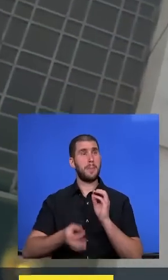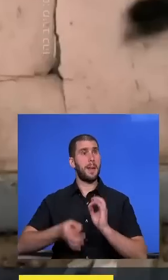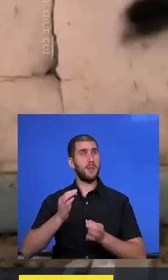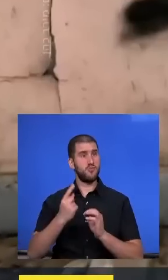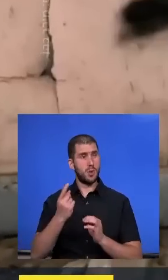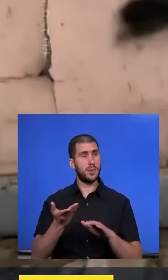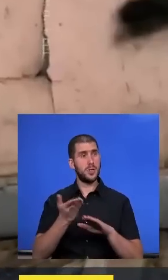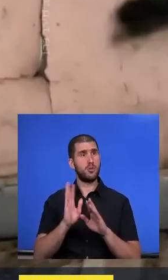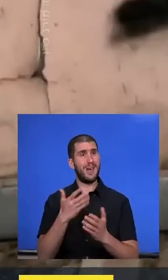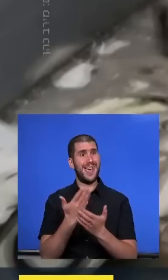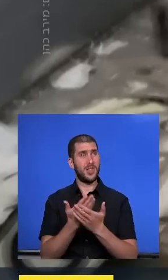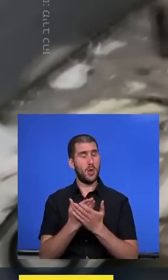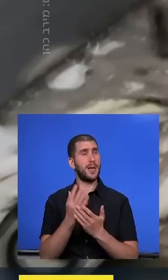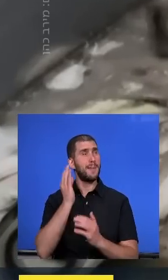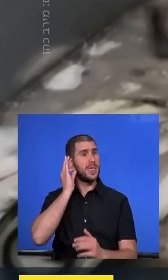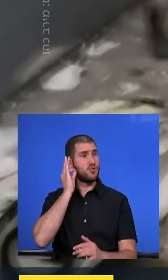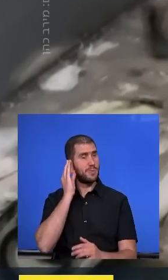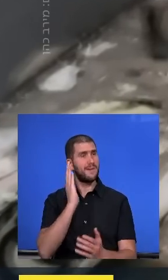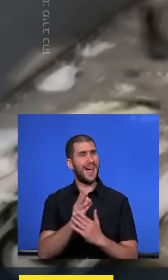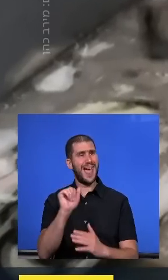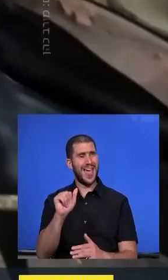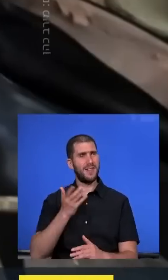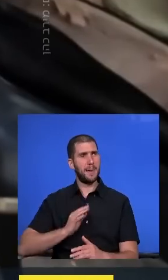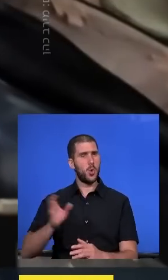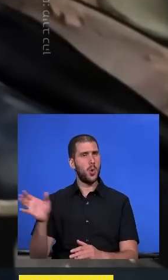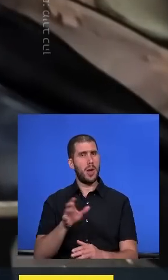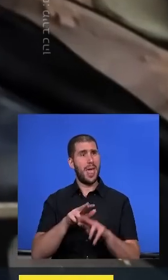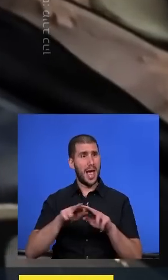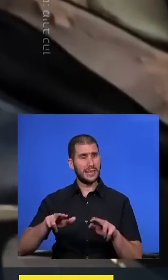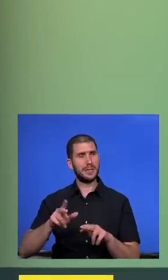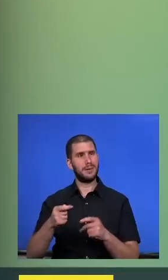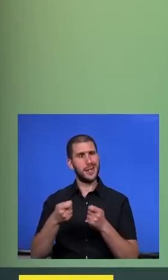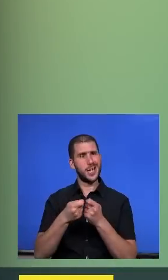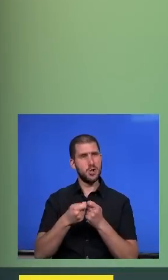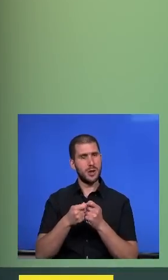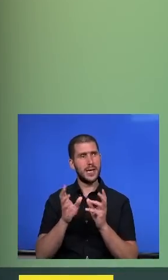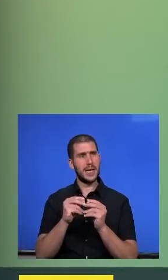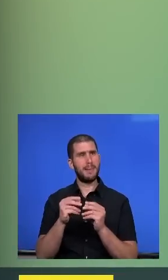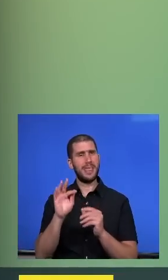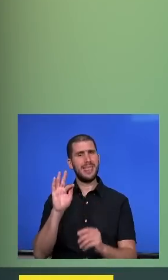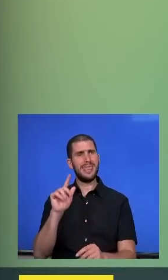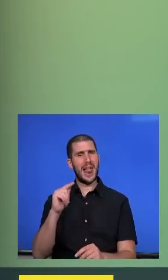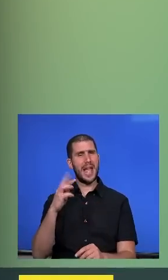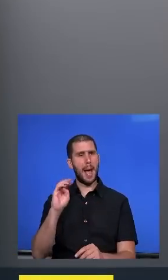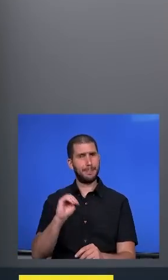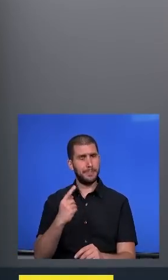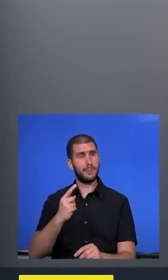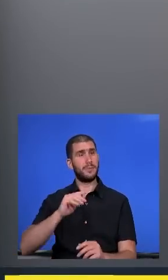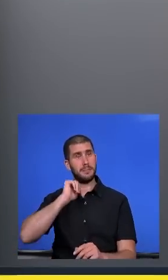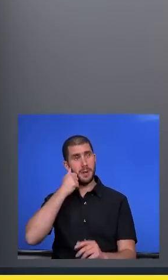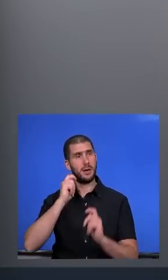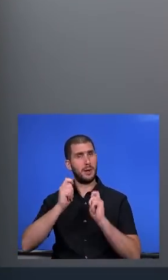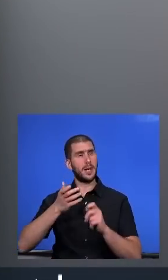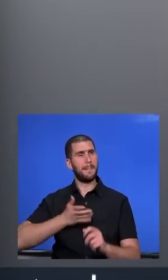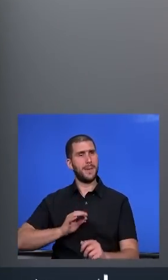עולה כי ישנן עדויות של מספר נשים שהביאו אלי וביתו לארץ. הם יצרו עמן קשר באמצעות רשת טלגרם. מחר תובע גם